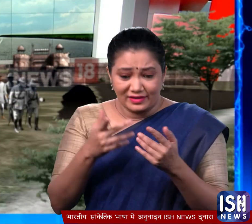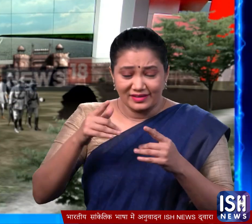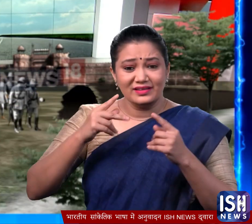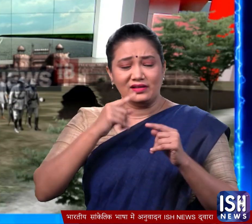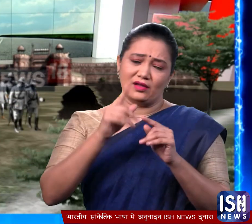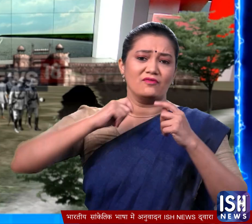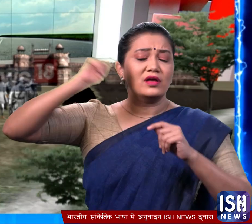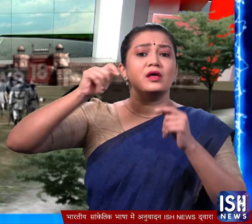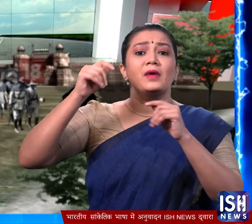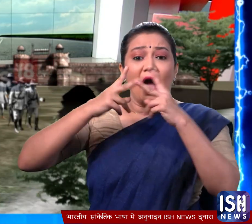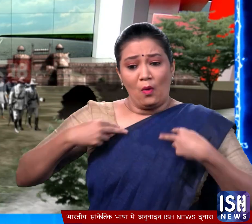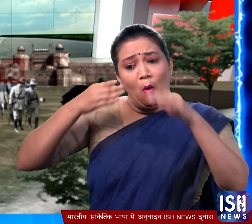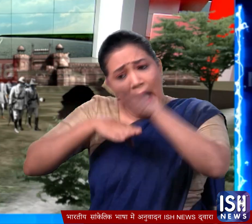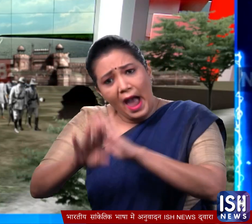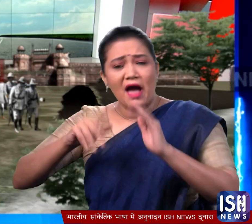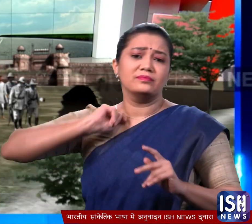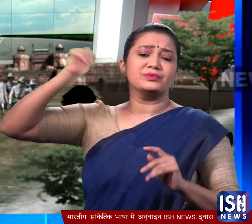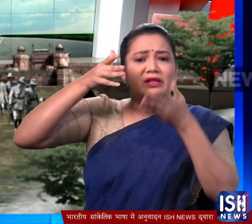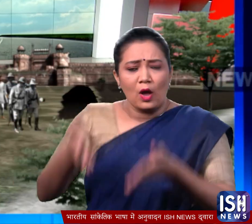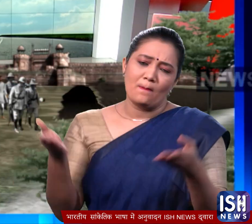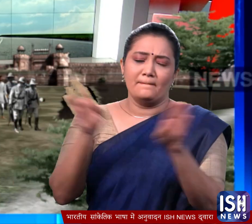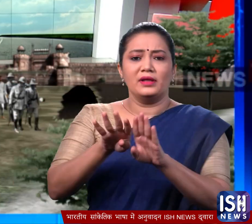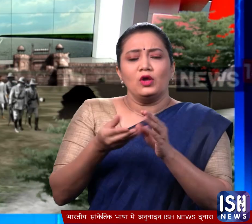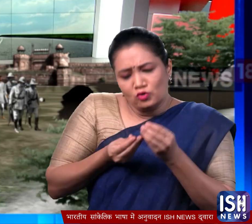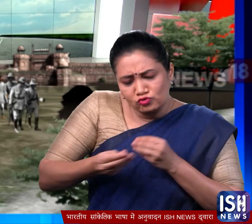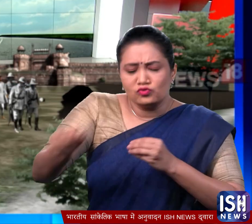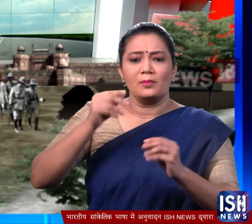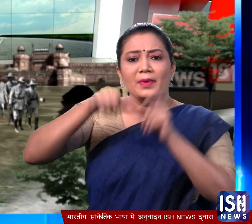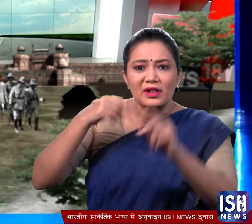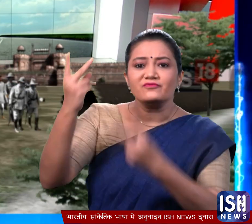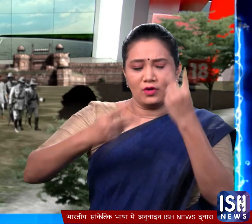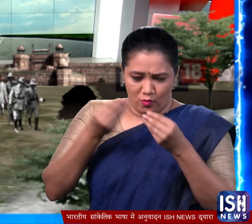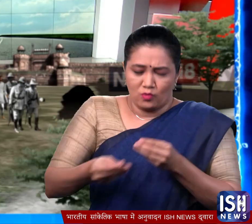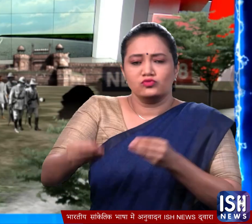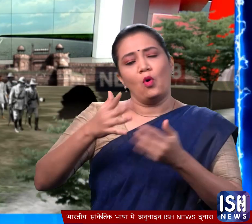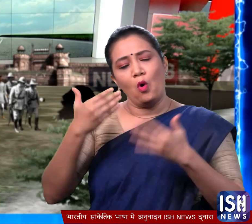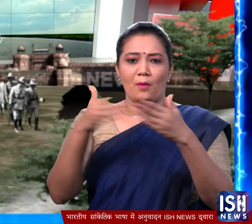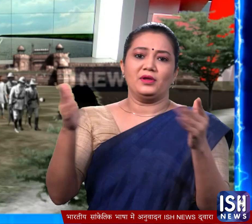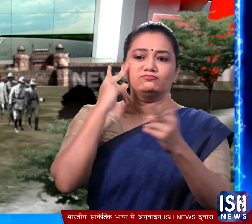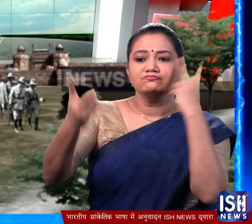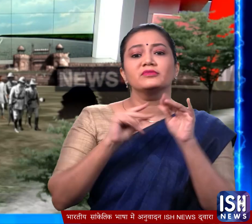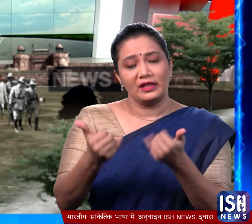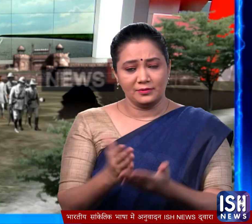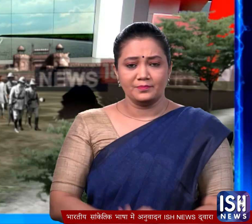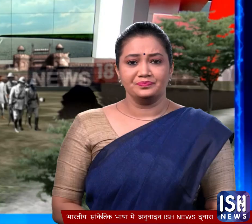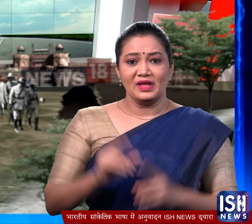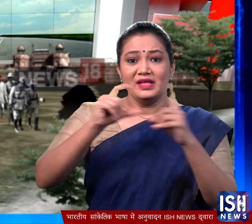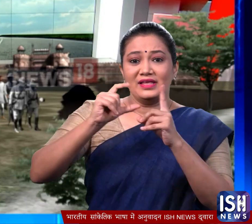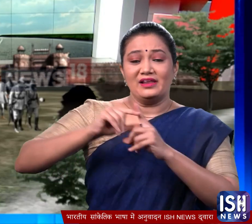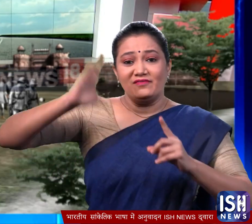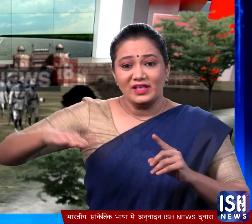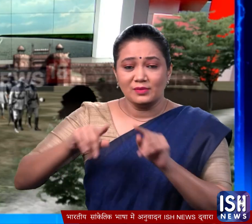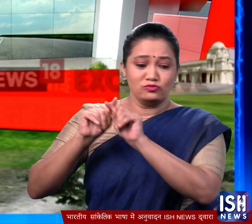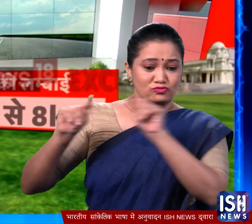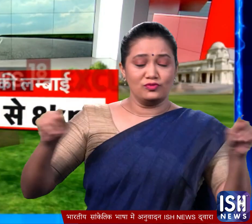भी अदालत के ही अंदर था। हालांकि अभी वो बंद है, लेकिन उसे भी आम लोगों के लिए खोलने की तैयारी की जा रही। दिल्ली विधानसभा